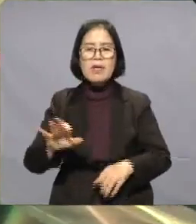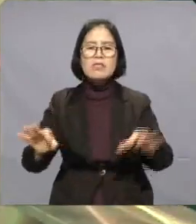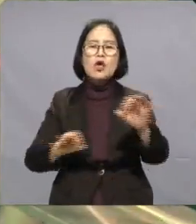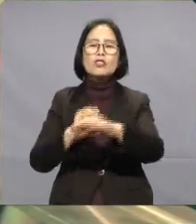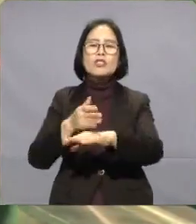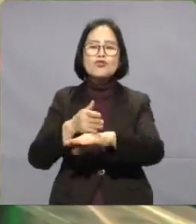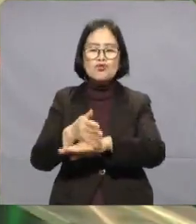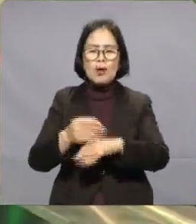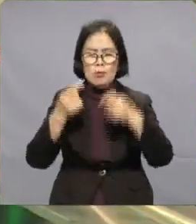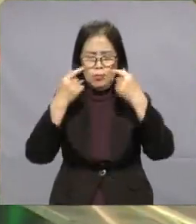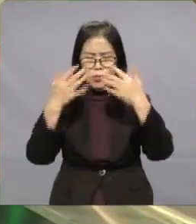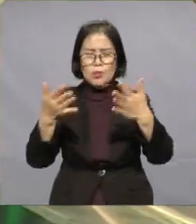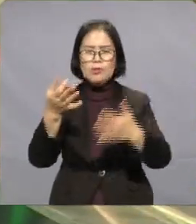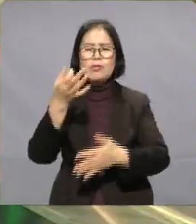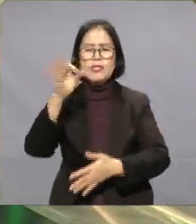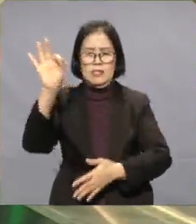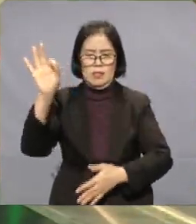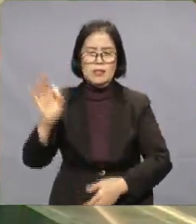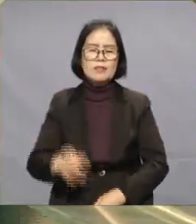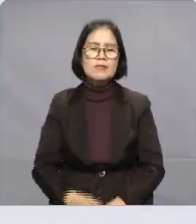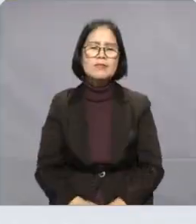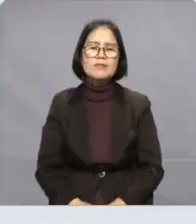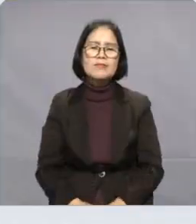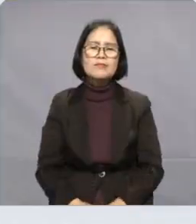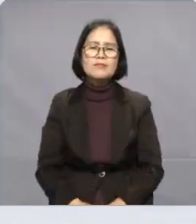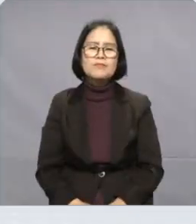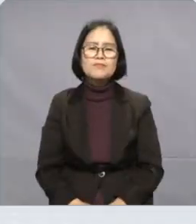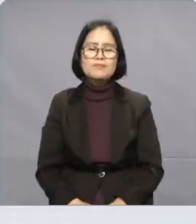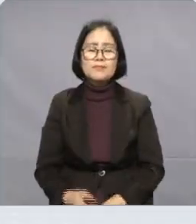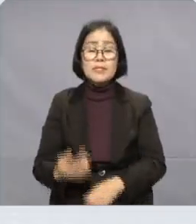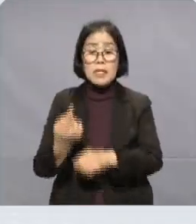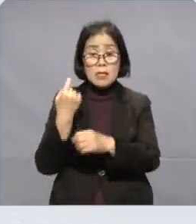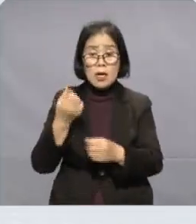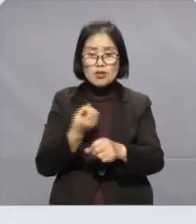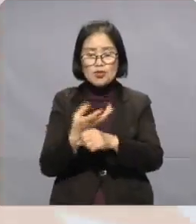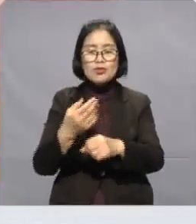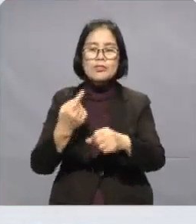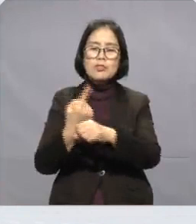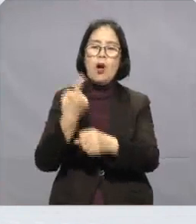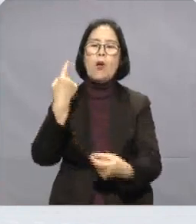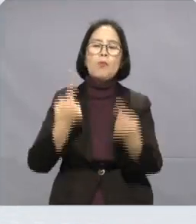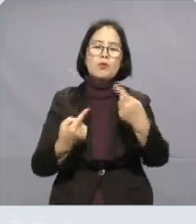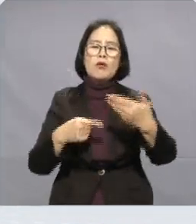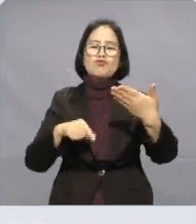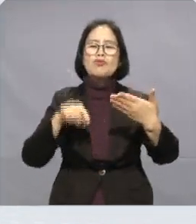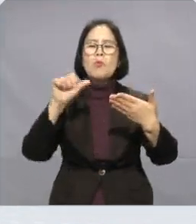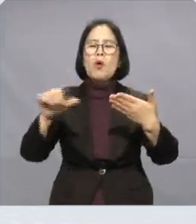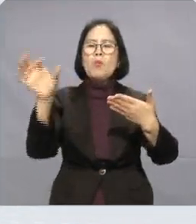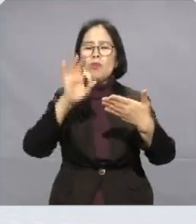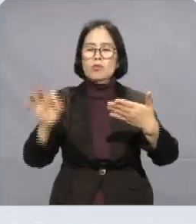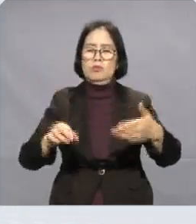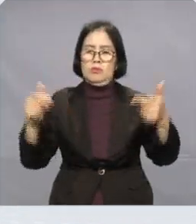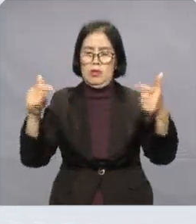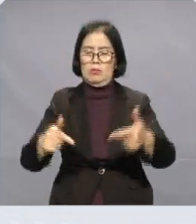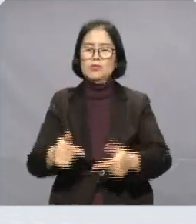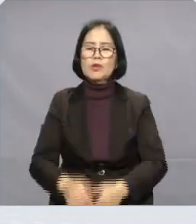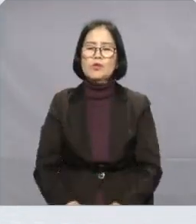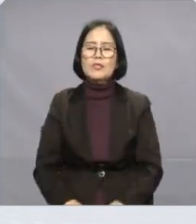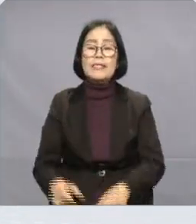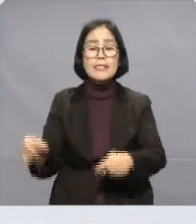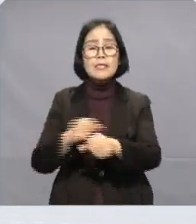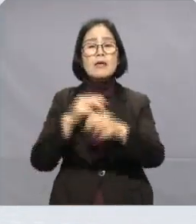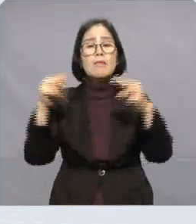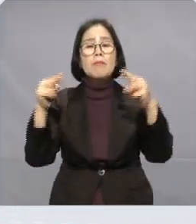둔화를 본격적으로 인정한 겁니다. 지난달 수출은 1년 전보다 9.5% 감소했고